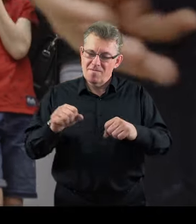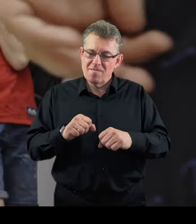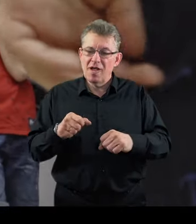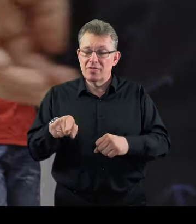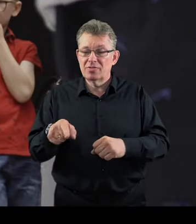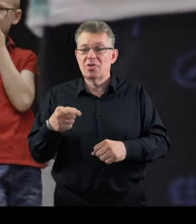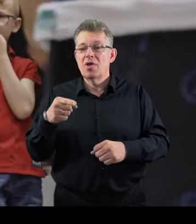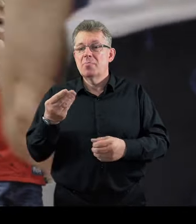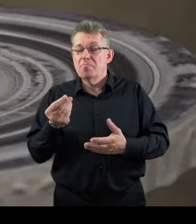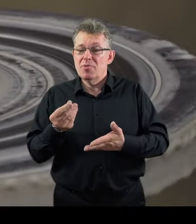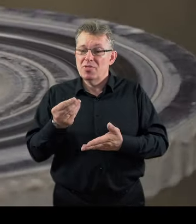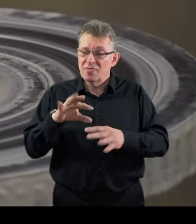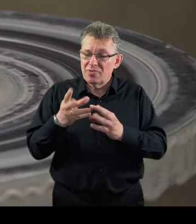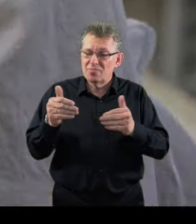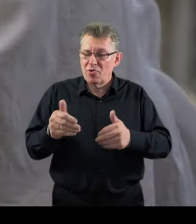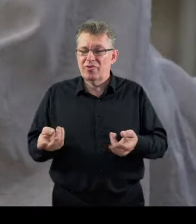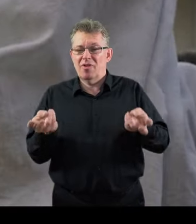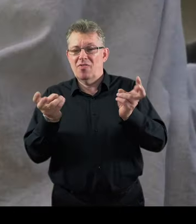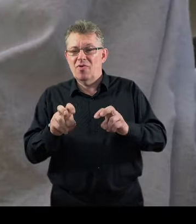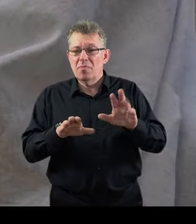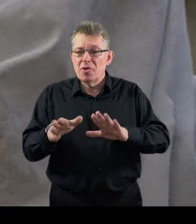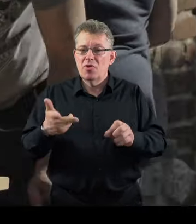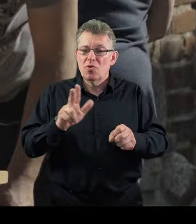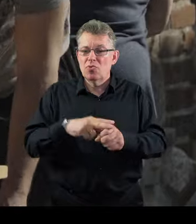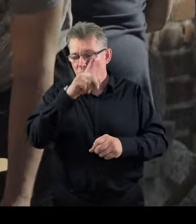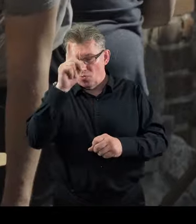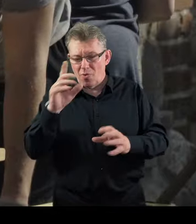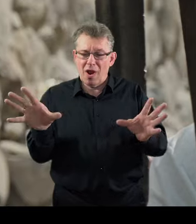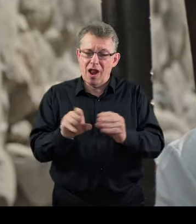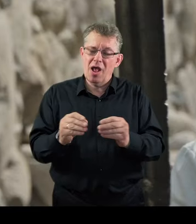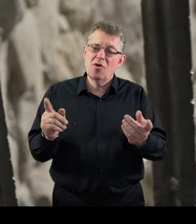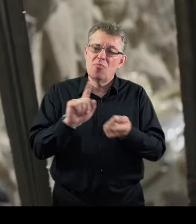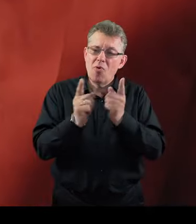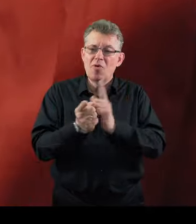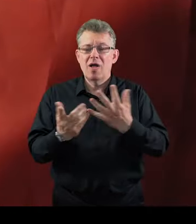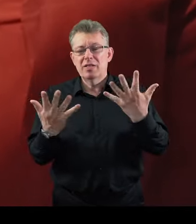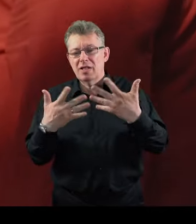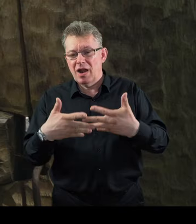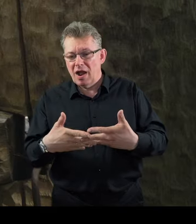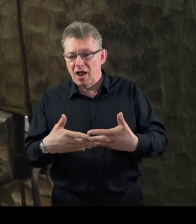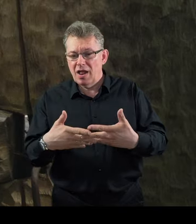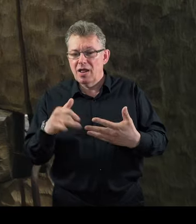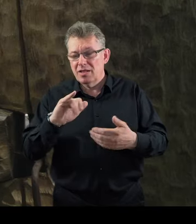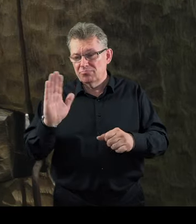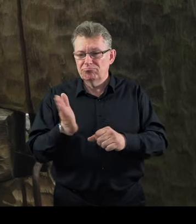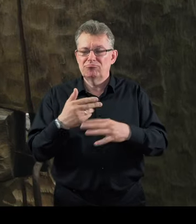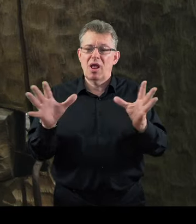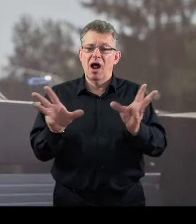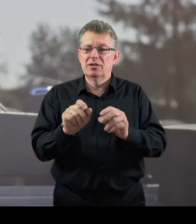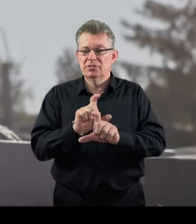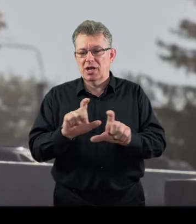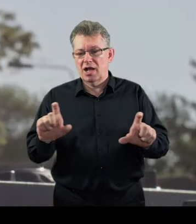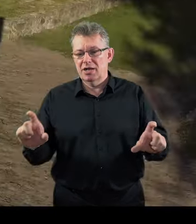Fajnie, że za unijne pieniądze można tworzyć takie miejsca, gdzie ludzie razem się spotykają, integrują, no i spędzają